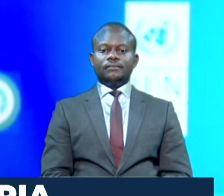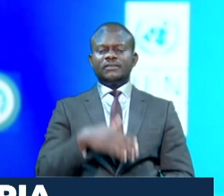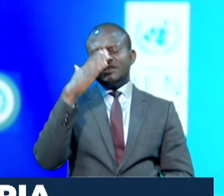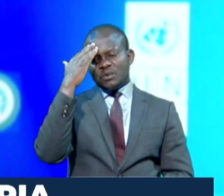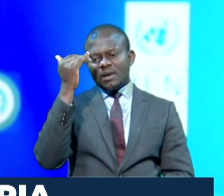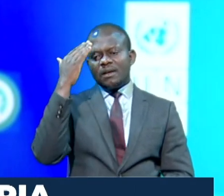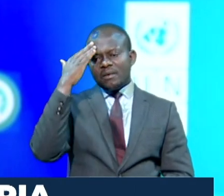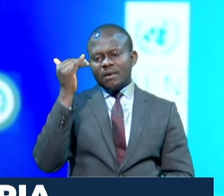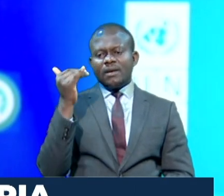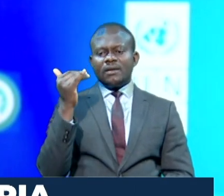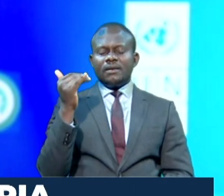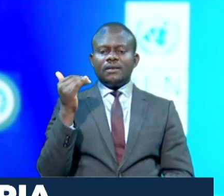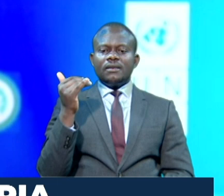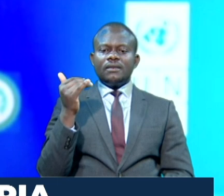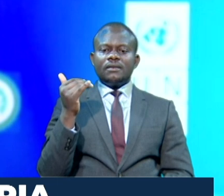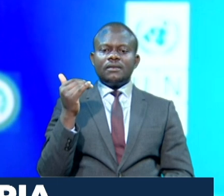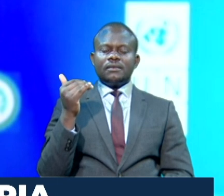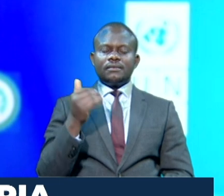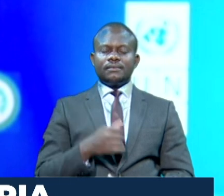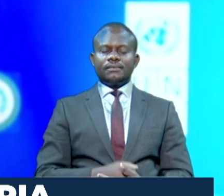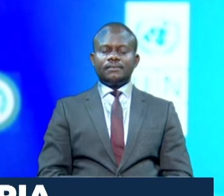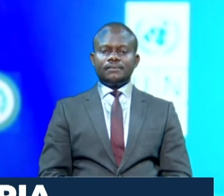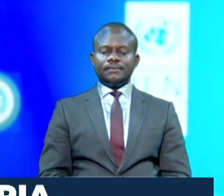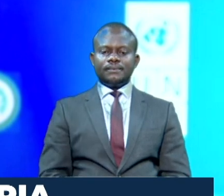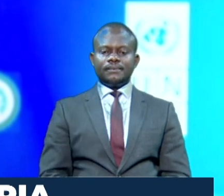Why, with all the people,